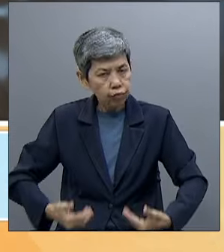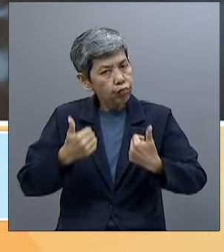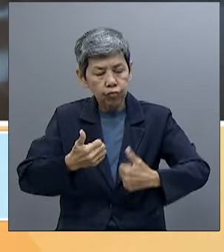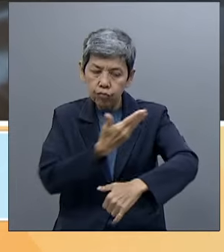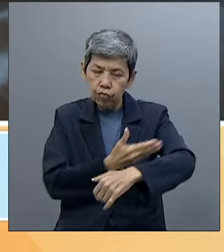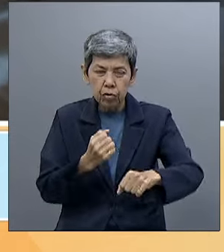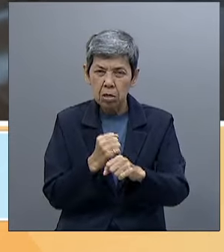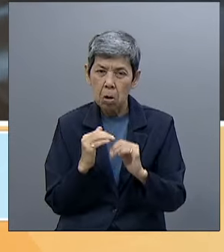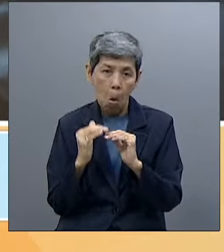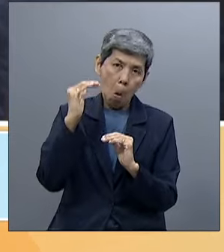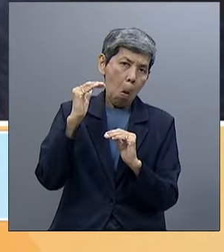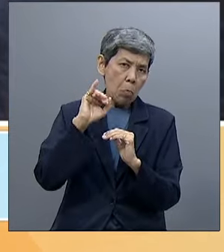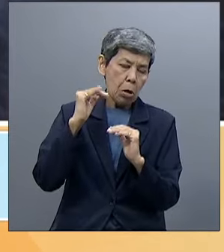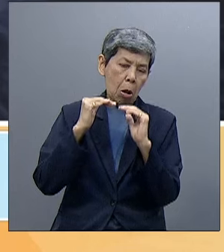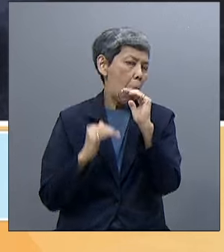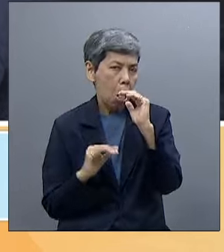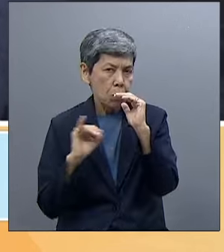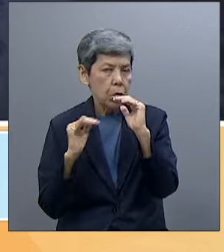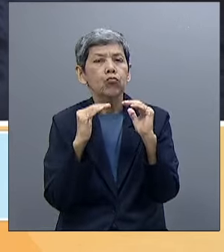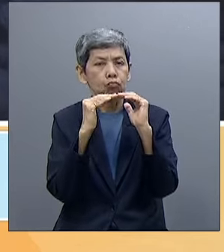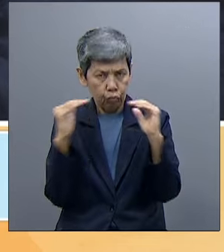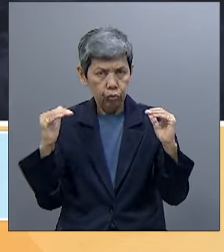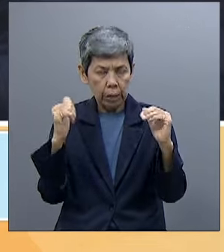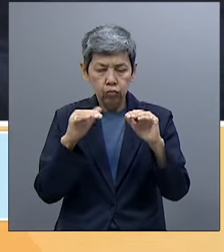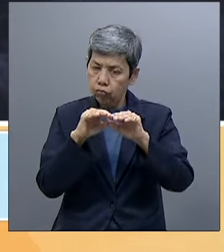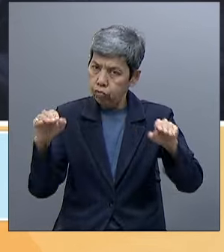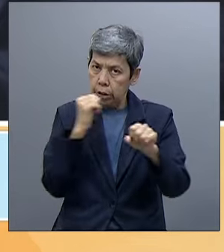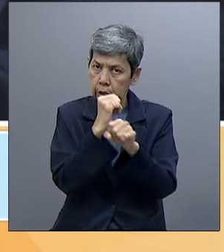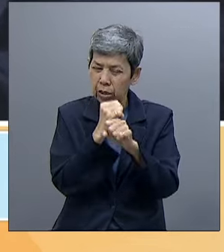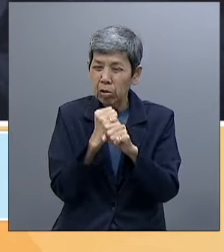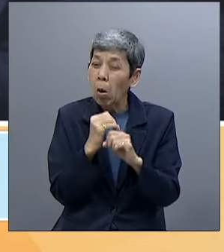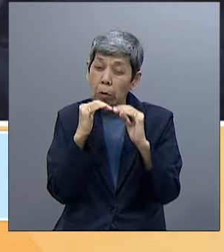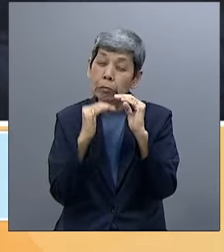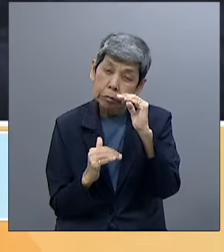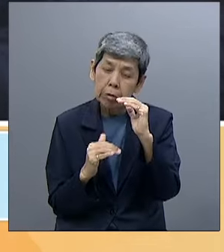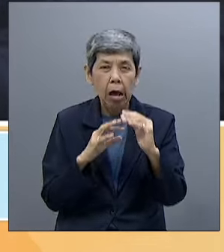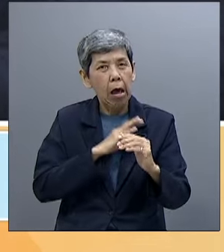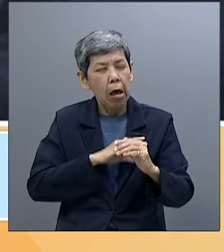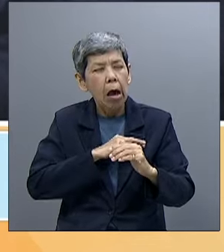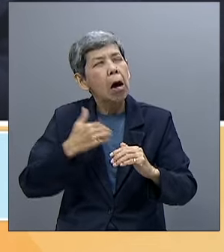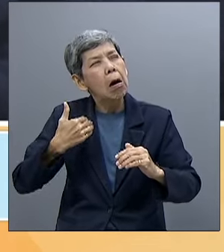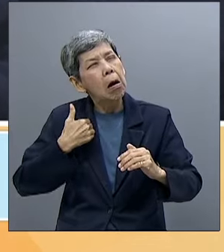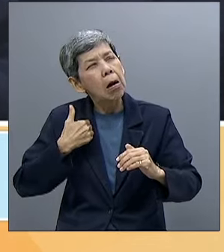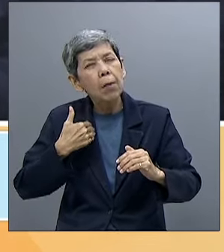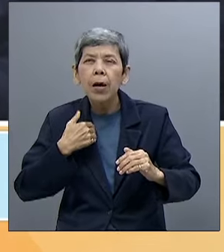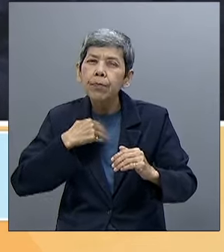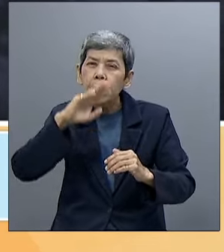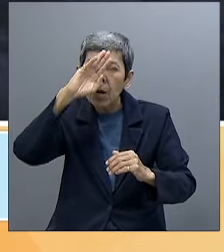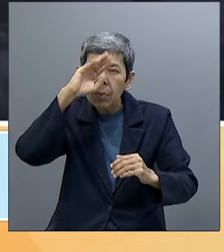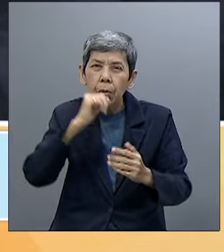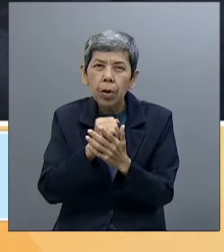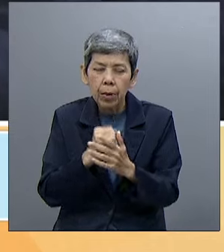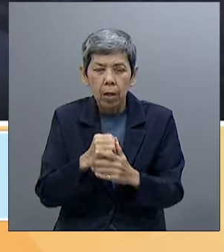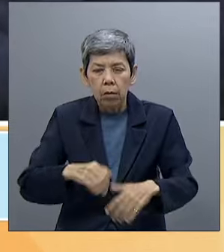มากไปก็ไม่ดีน้อยไปก็ไม่ดีค่ะถ้าเกิดว่าน้อยไปเนี่ยก็จะเหมือนเป็นโรคนะคะอย่างพวกเอ่อโรคกลุ่มโรคพาร์คินสัน